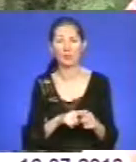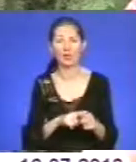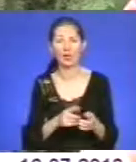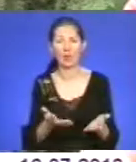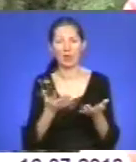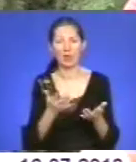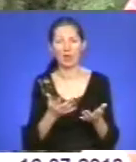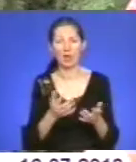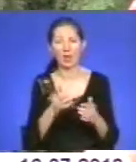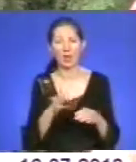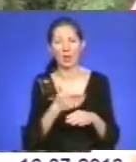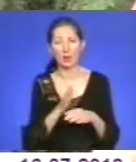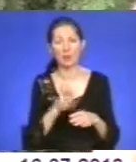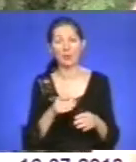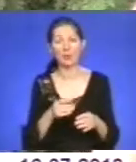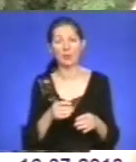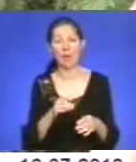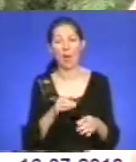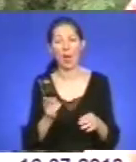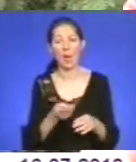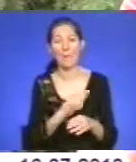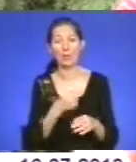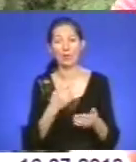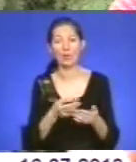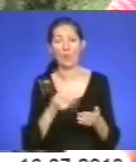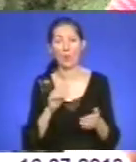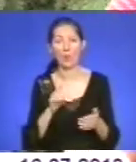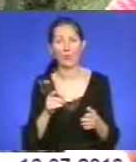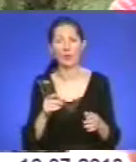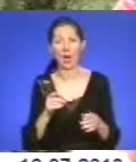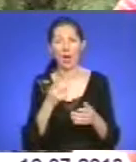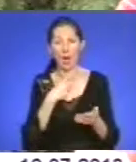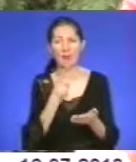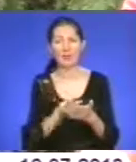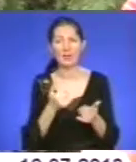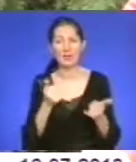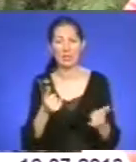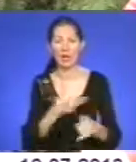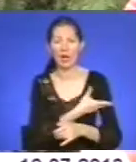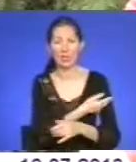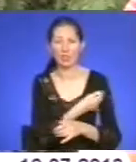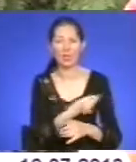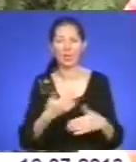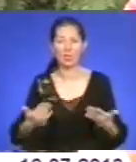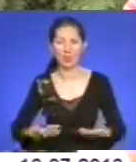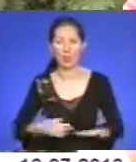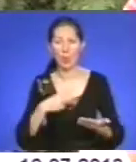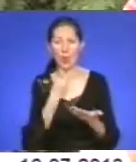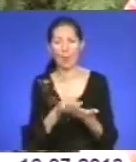розрізняють безумовні і умовні покази до назначення антирабічних щеплень. Безумовними, тобто життєвими показами, це